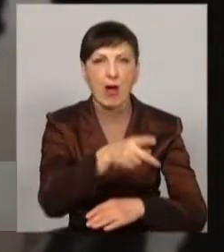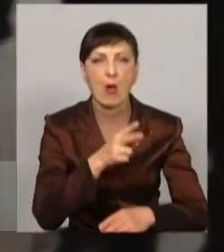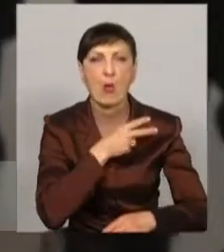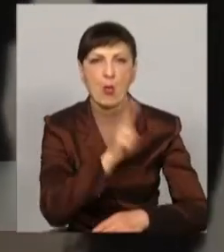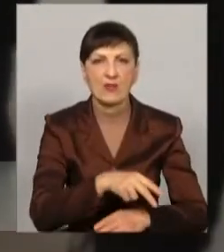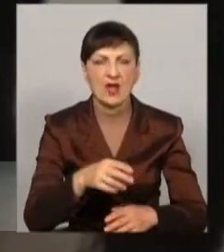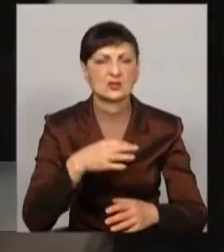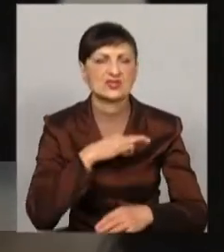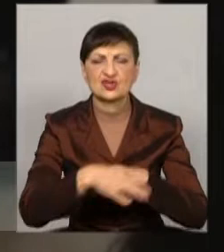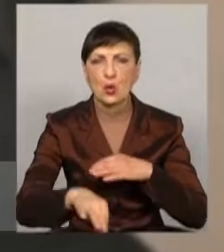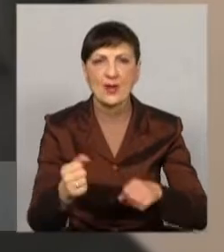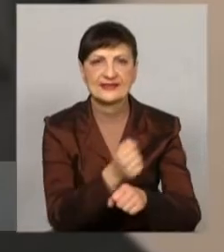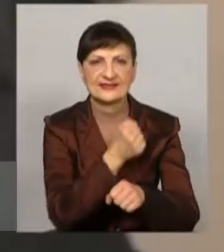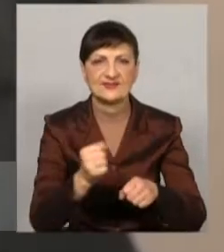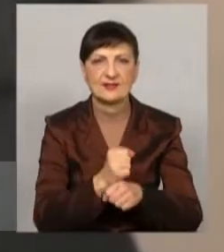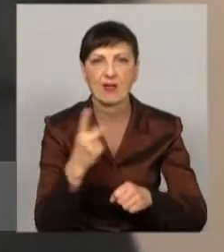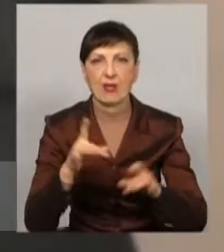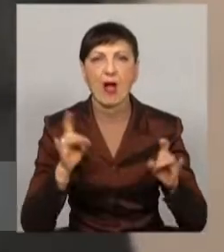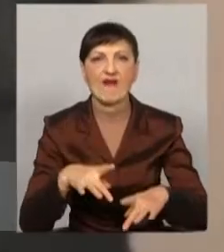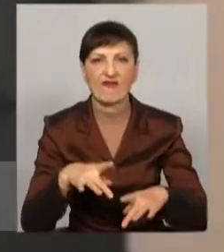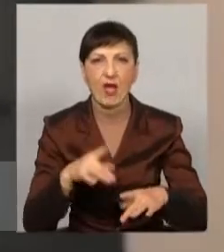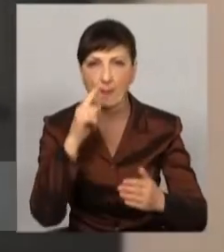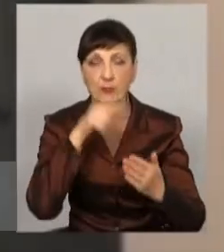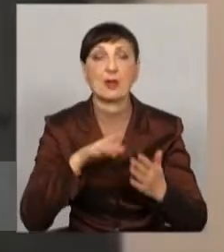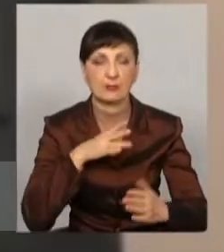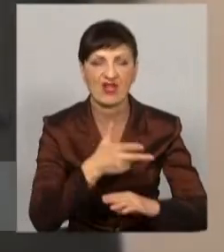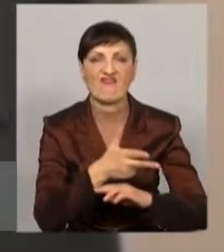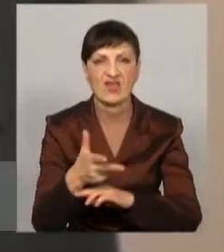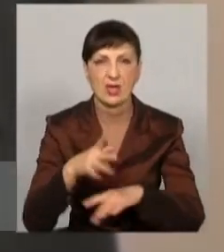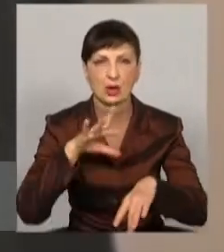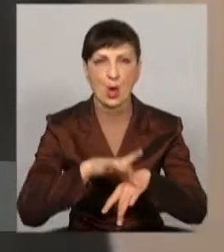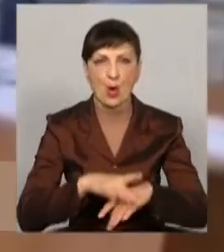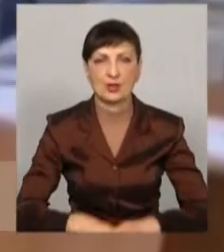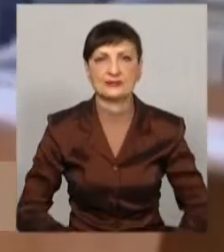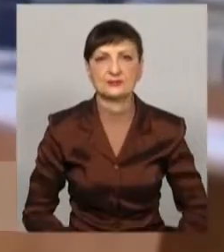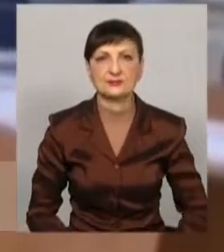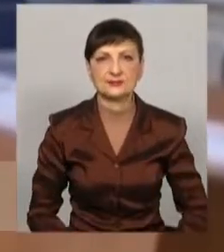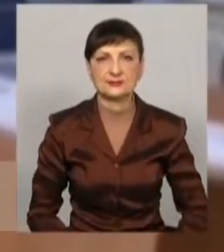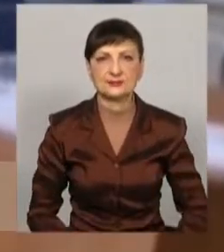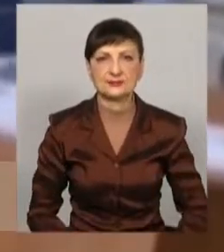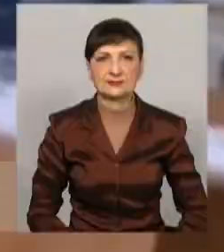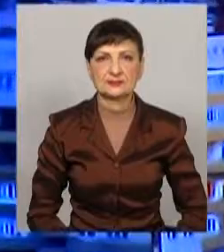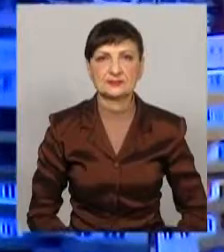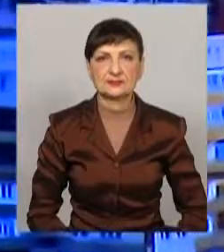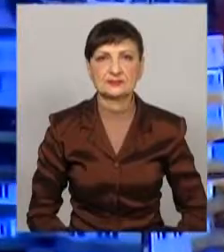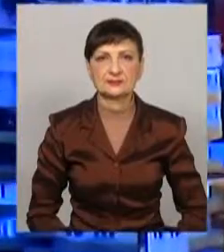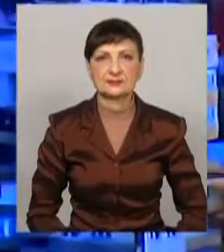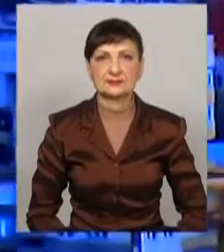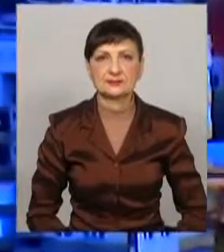зверски избили в одном из кафе города. Момент запечатлен на камеру видеонаблюдения.